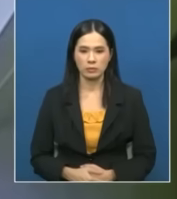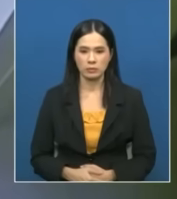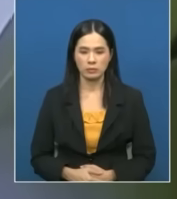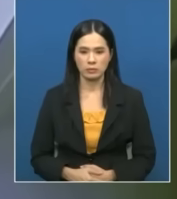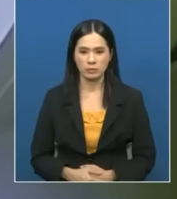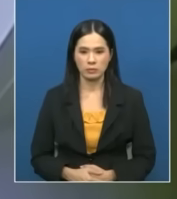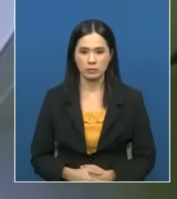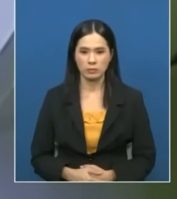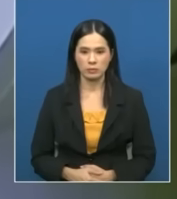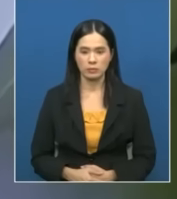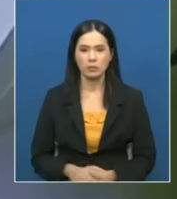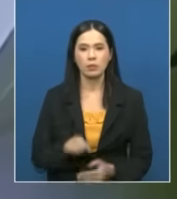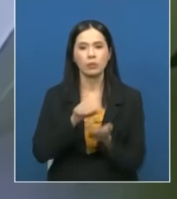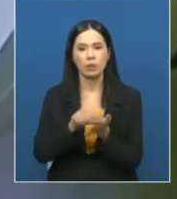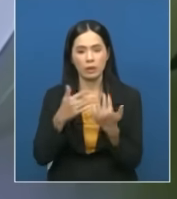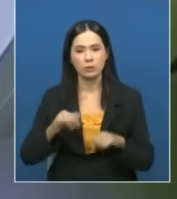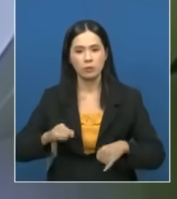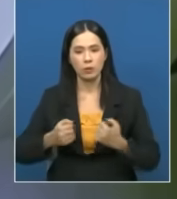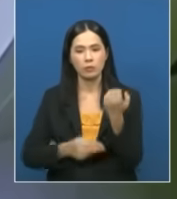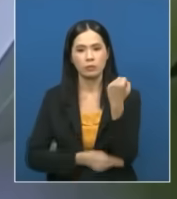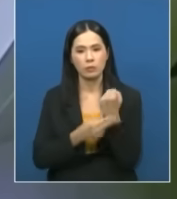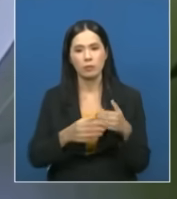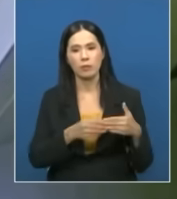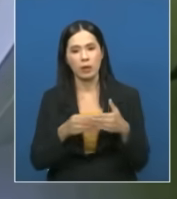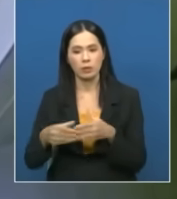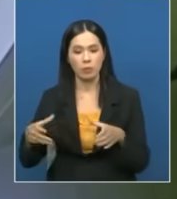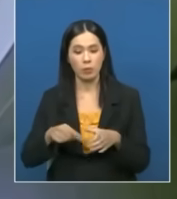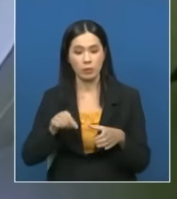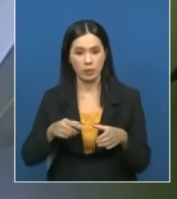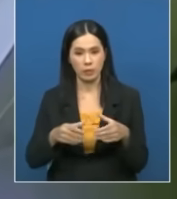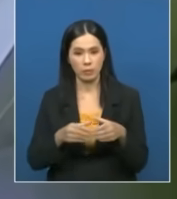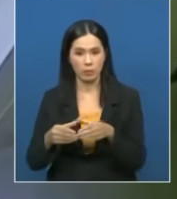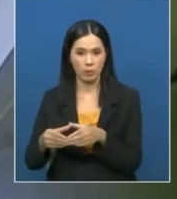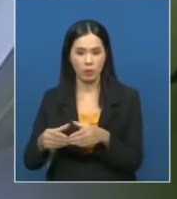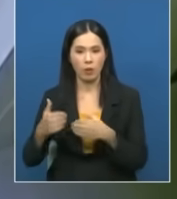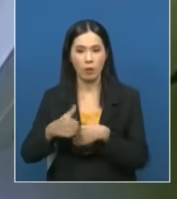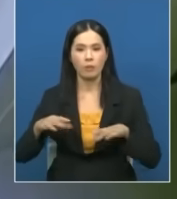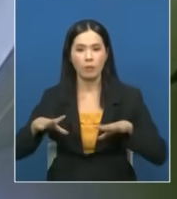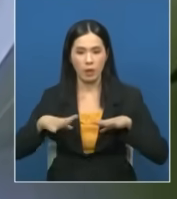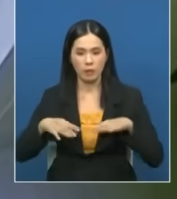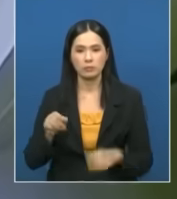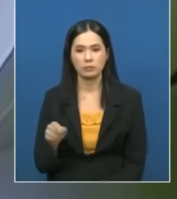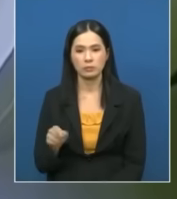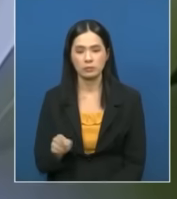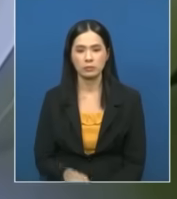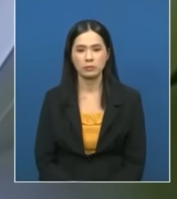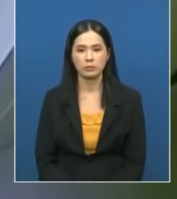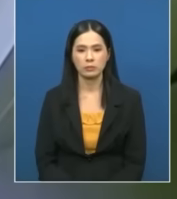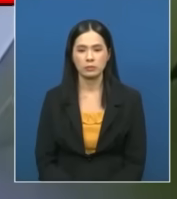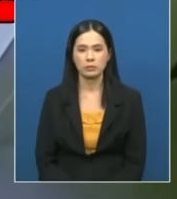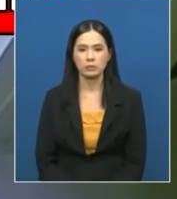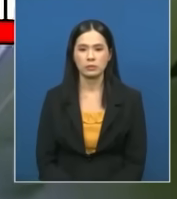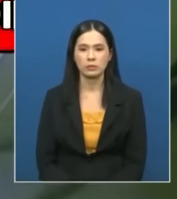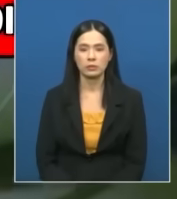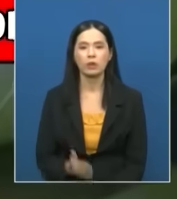พอหลังจากให้บริการเสร็จแล้วเจ้าของโรงแรมก็เลยเอ้าพากลุ่มผู้ก่อเหตุเดินขึ้นไปบนห้องพักตามที่ทางเขาม